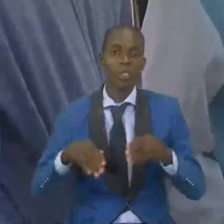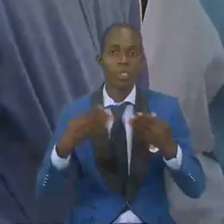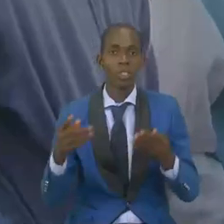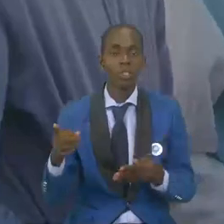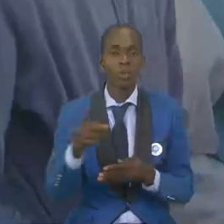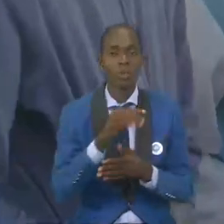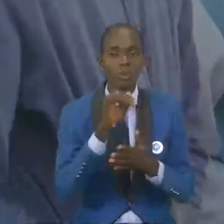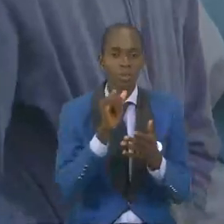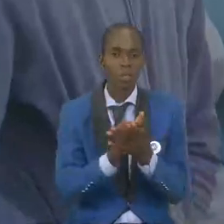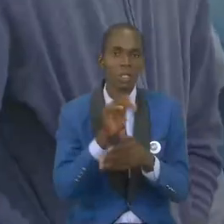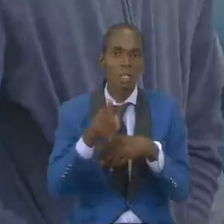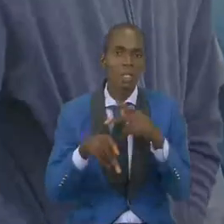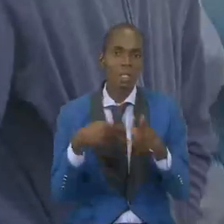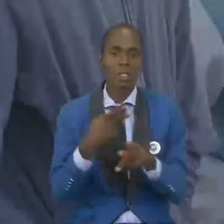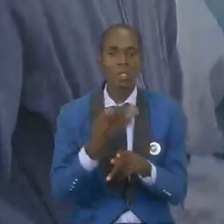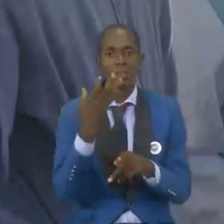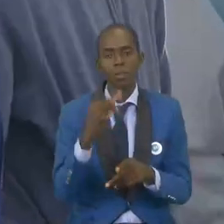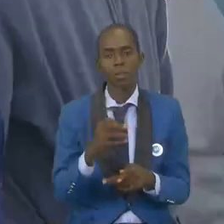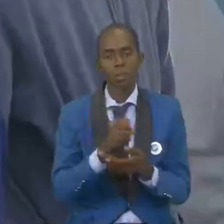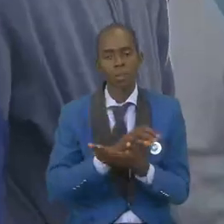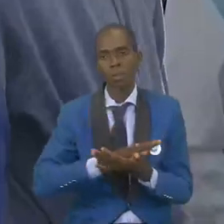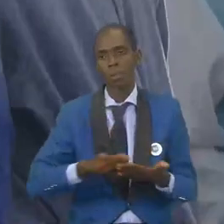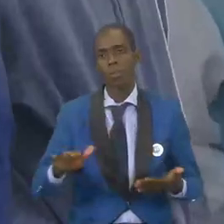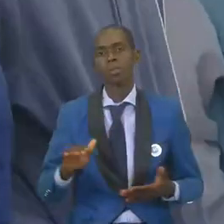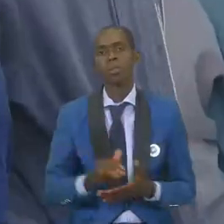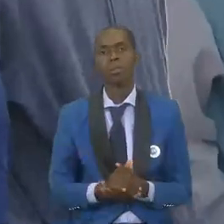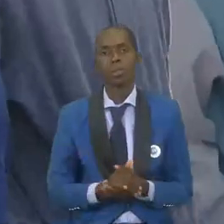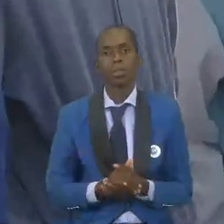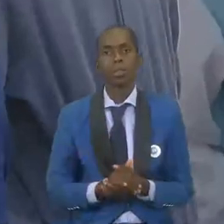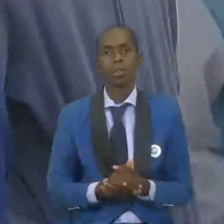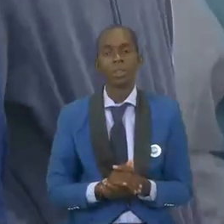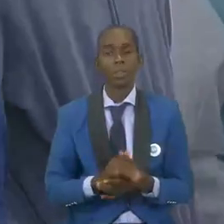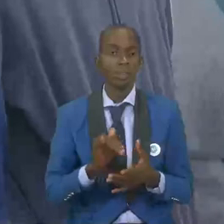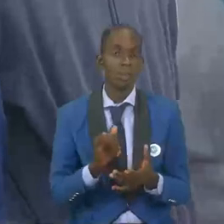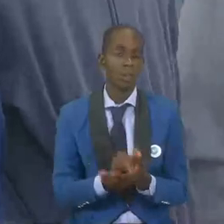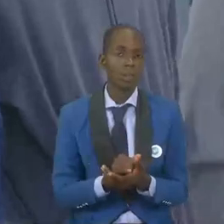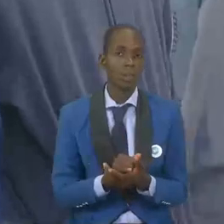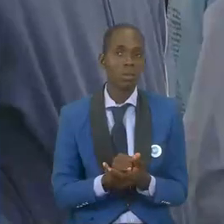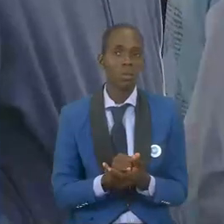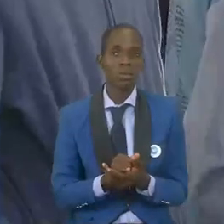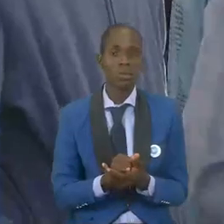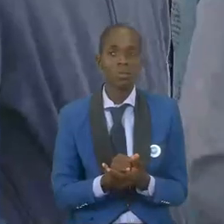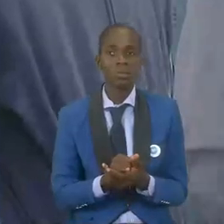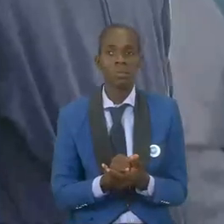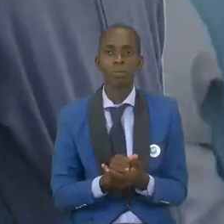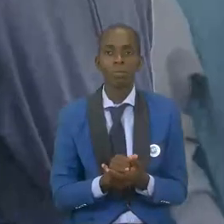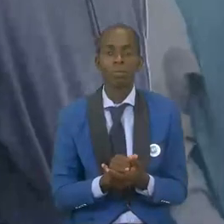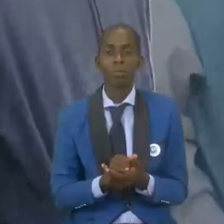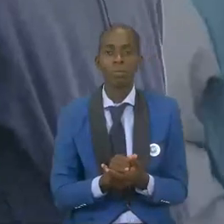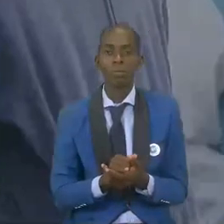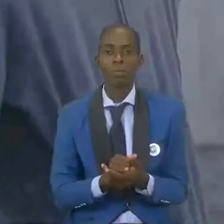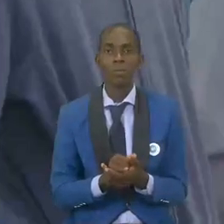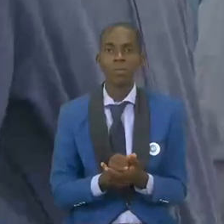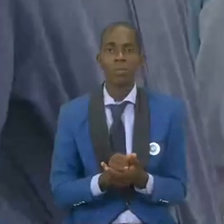Parle au Seigneur de te donner ce type de sanctification